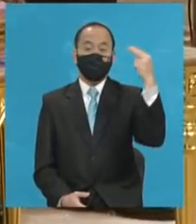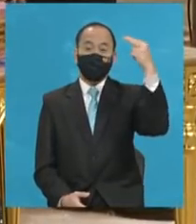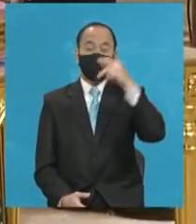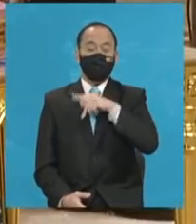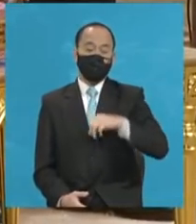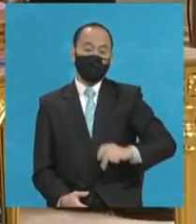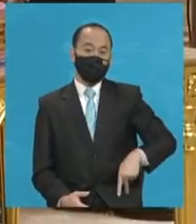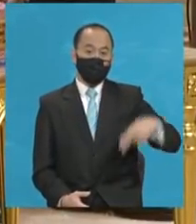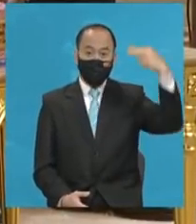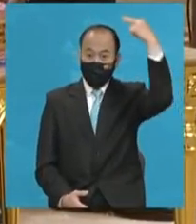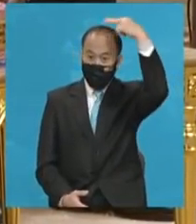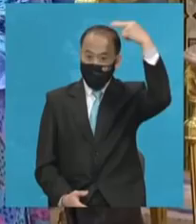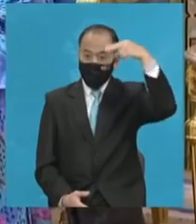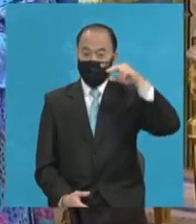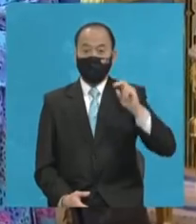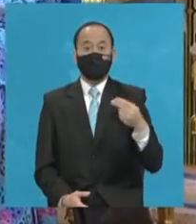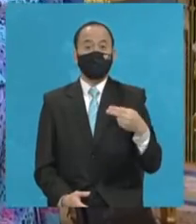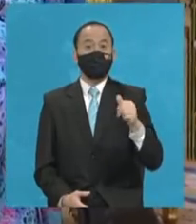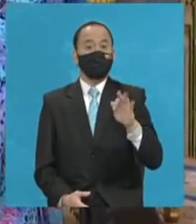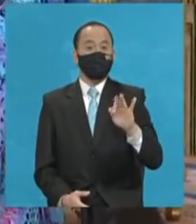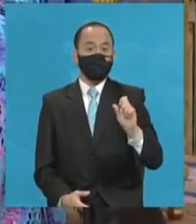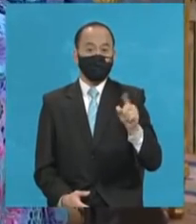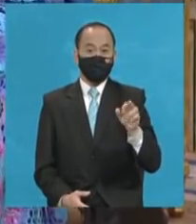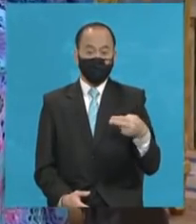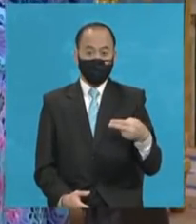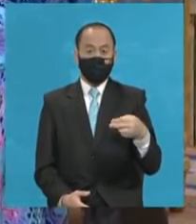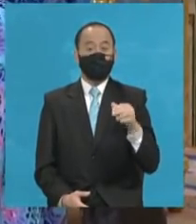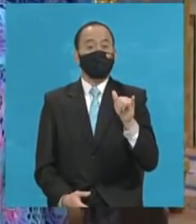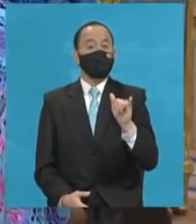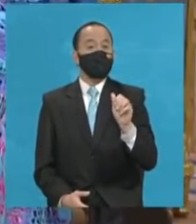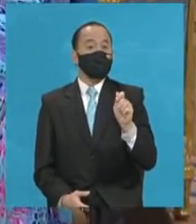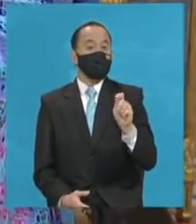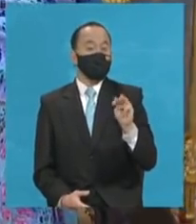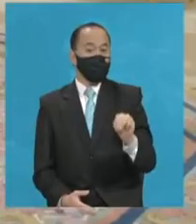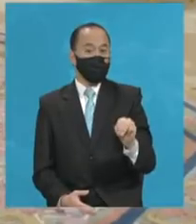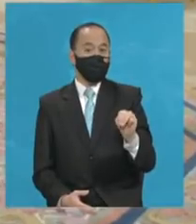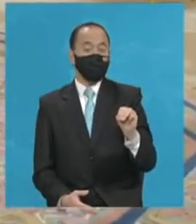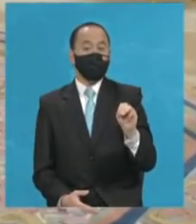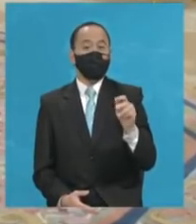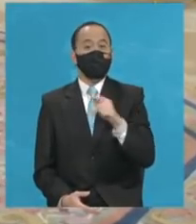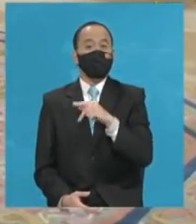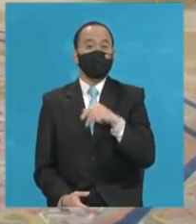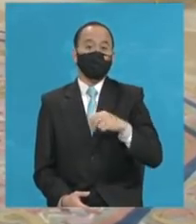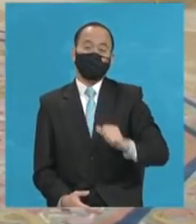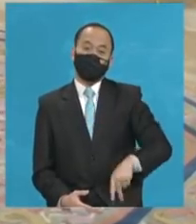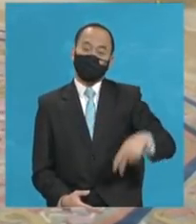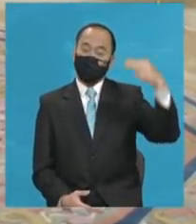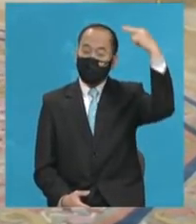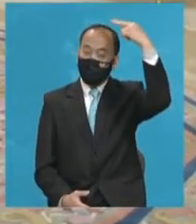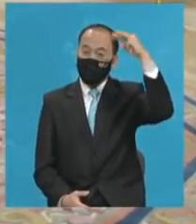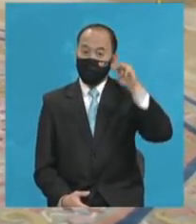Hafizah sururul Bolkiah Hai yang teramat Mulia Paduka Sri pengiran anak putri Hajah masna